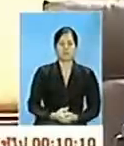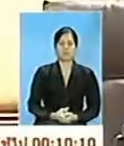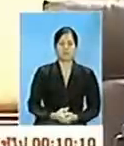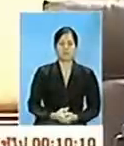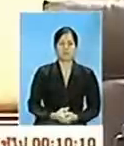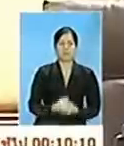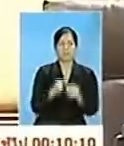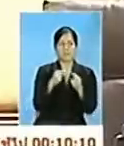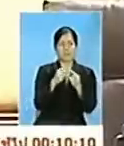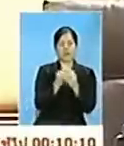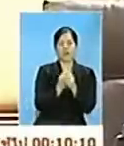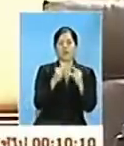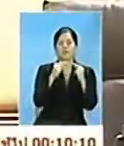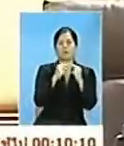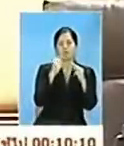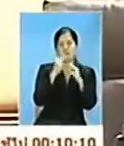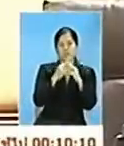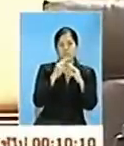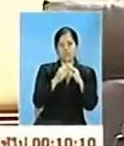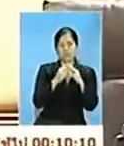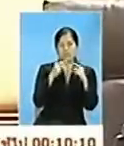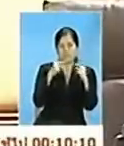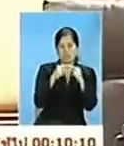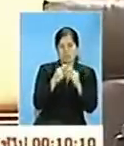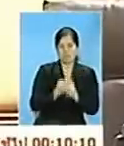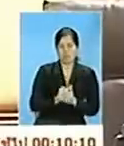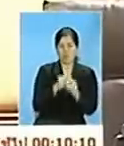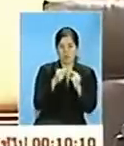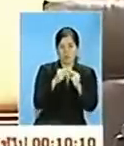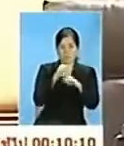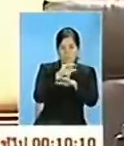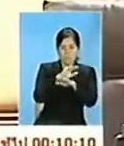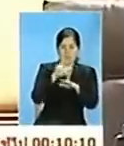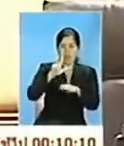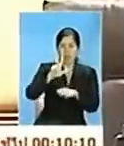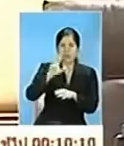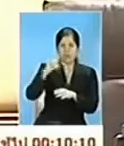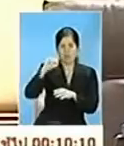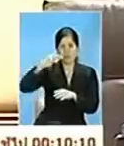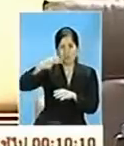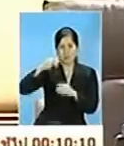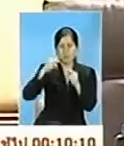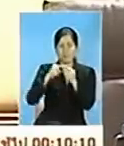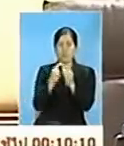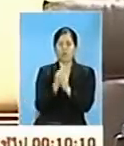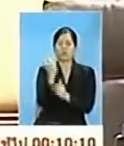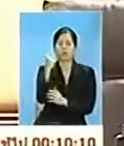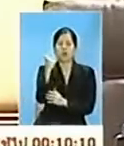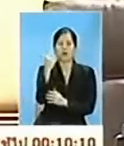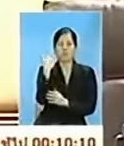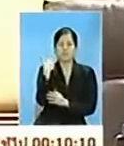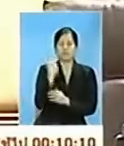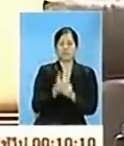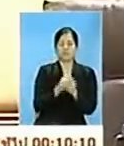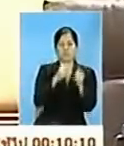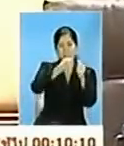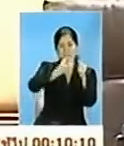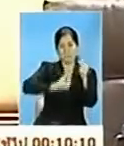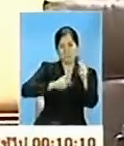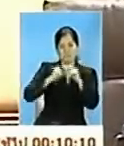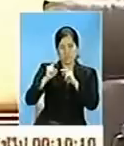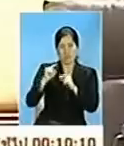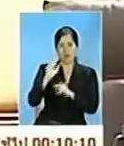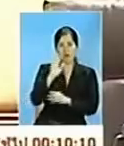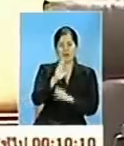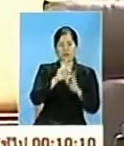ตรงสามเหลี่ยมทองคำลำน้ำศพสายปางผ้าป่ากุ๊กผมเพิ่งกลับมาเ